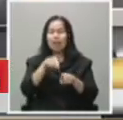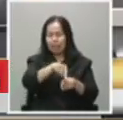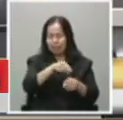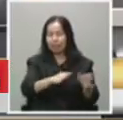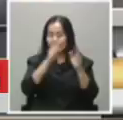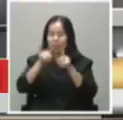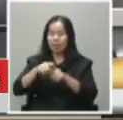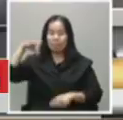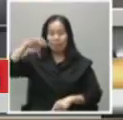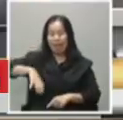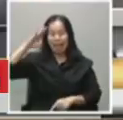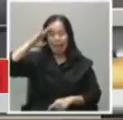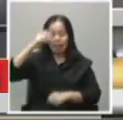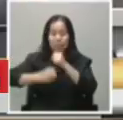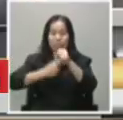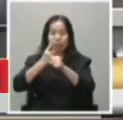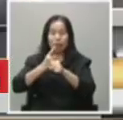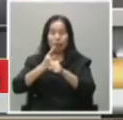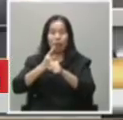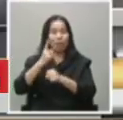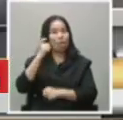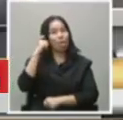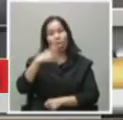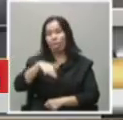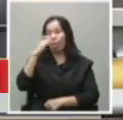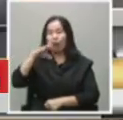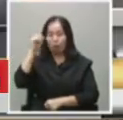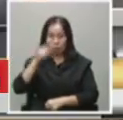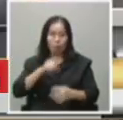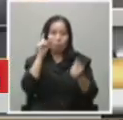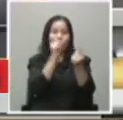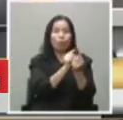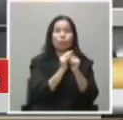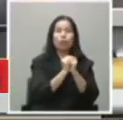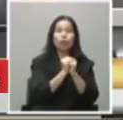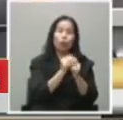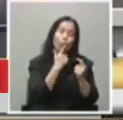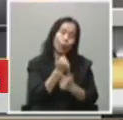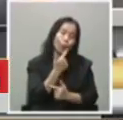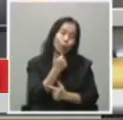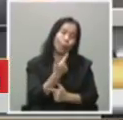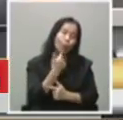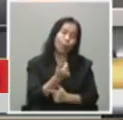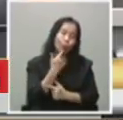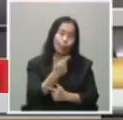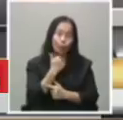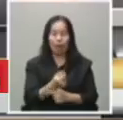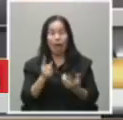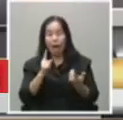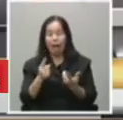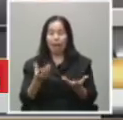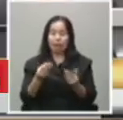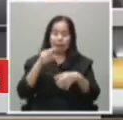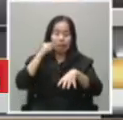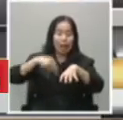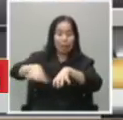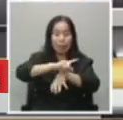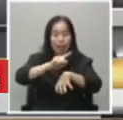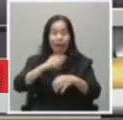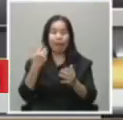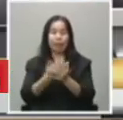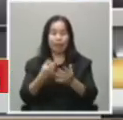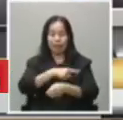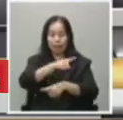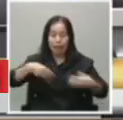เดียวครับผู้นำฟิลิปปินส์บอกว่าเฮ้ยอย่างนี้ไม่ได้แล้วต้องเจรจากับจีนครับแล้วก็ทำพื้นที่ทับซ้อนครับหาประโยชน์ร่วมกันในแหล่งทรัพยากรธรรมช